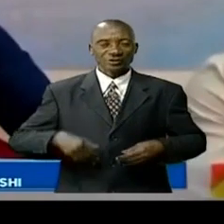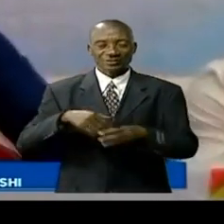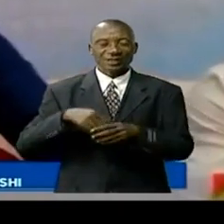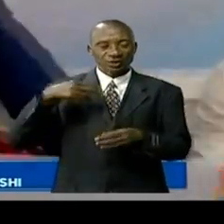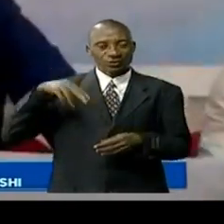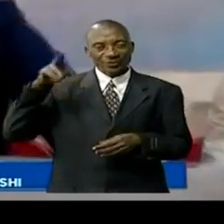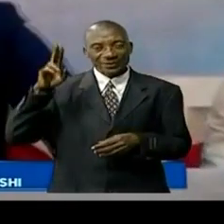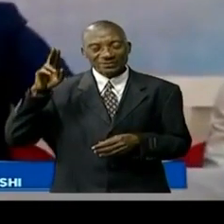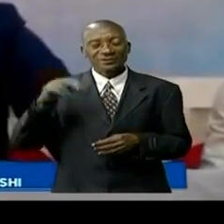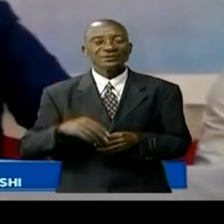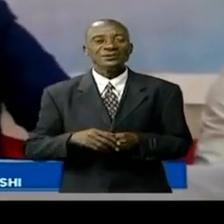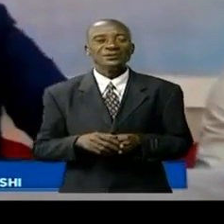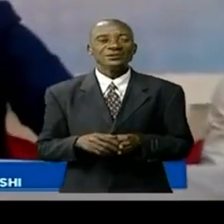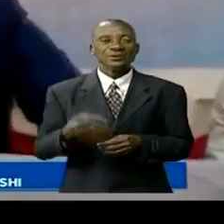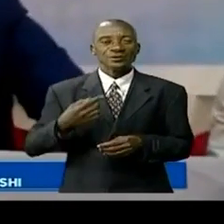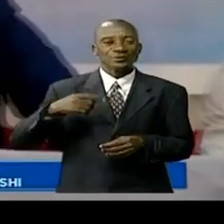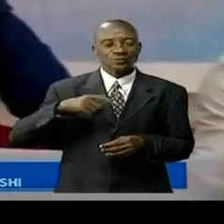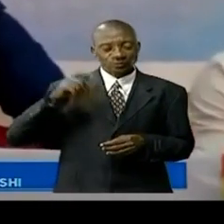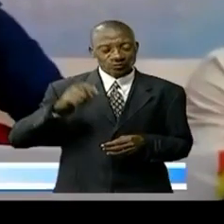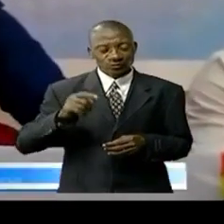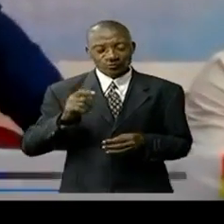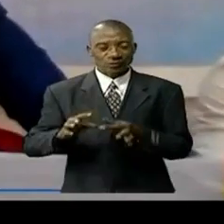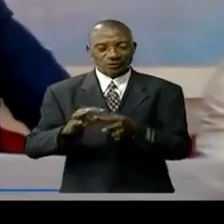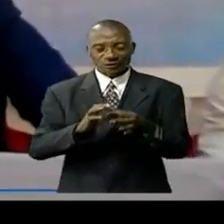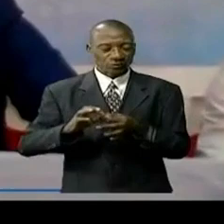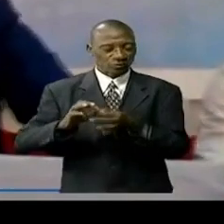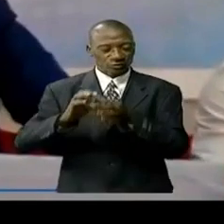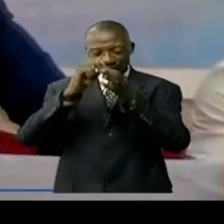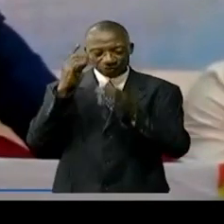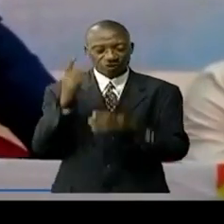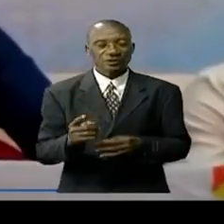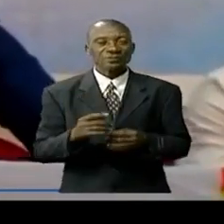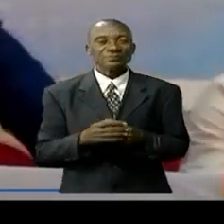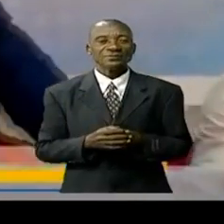Nous devons mettre nos forces ensemble.